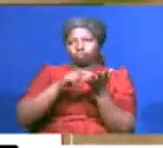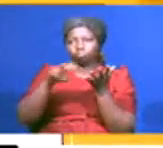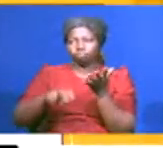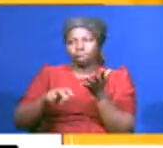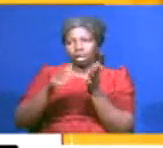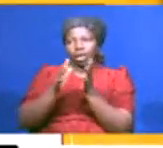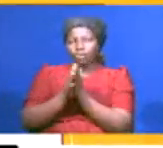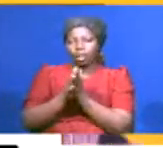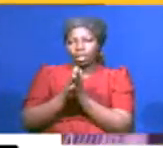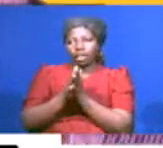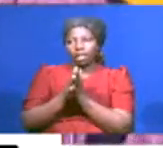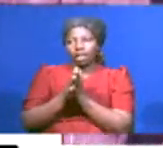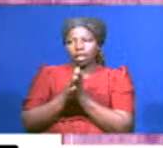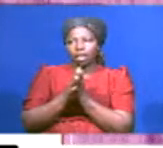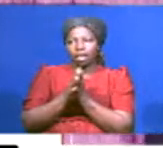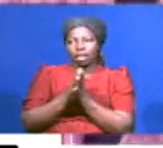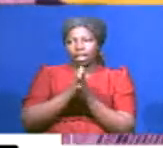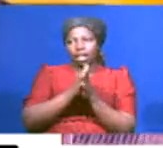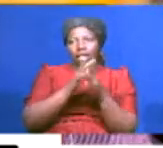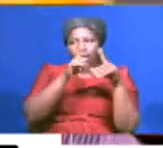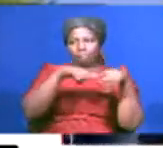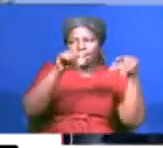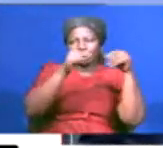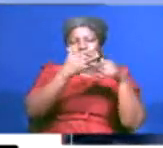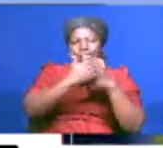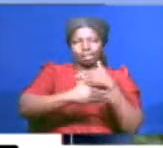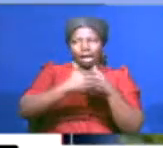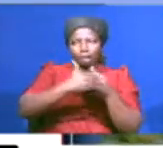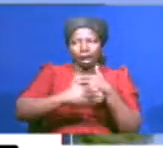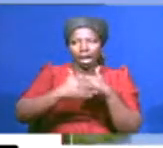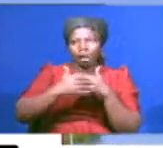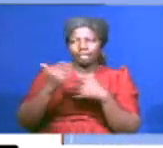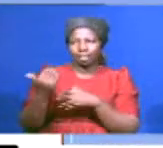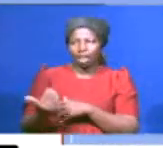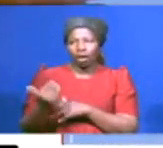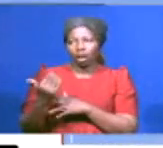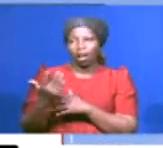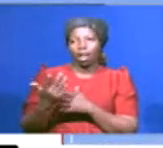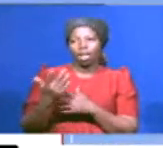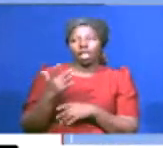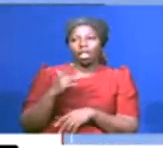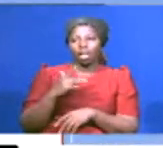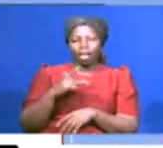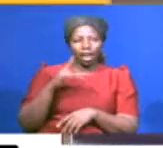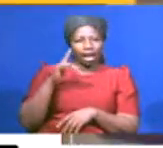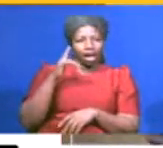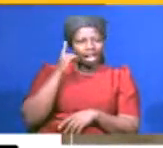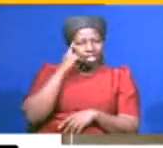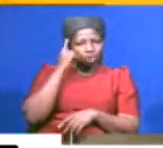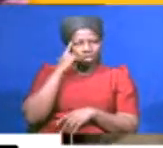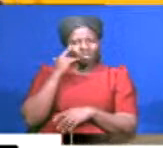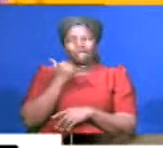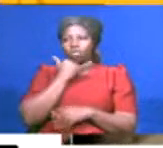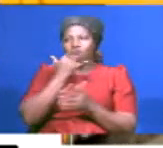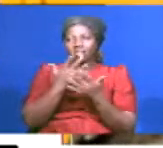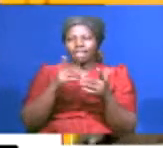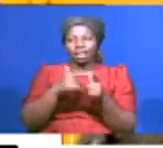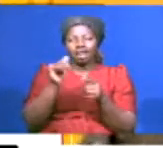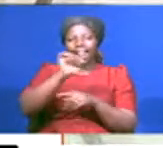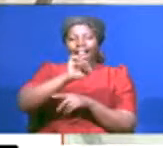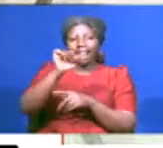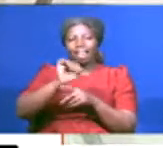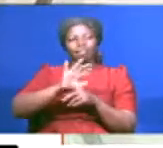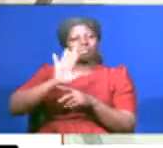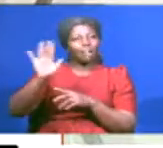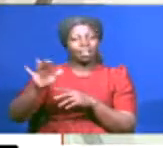mwingine mjapani, so mimi nikachukua kama makosa, nika drive gari yangu mbio karibu nipige watu, yani mambo mengi, it is your spot, you